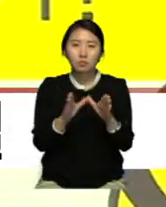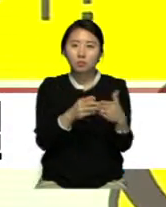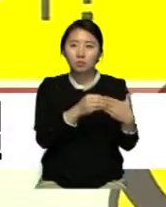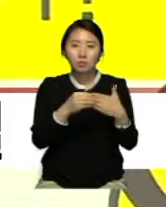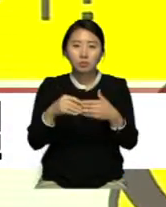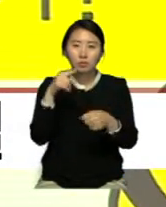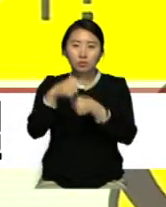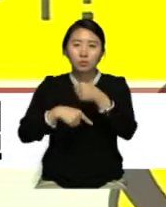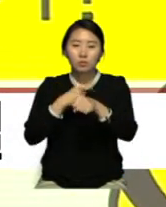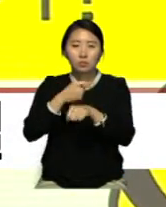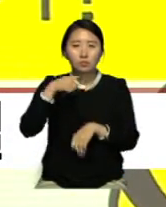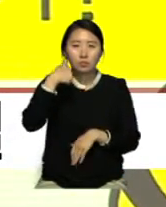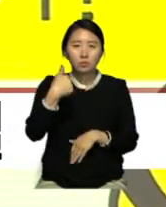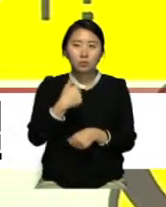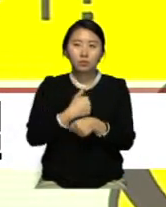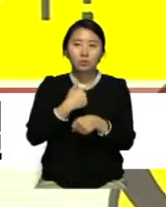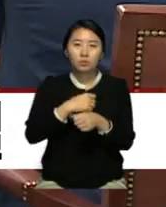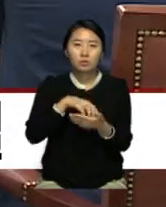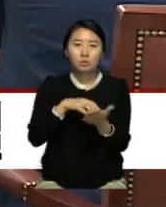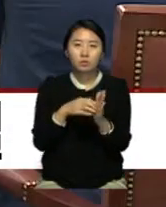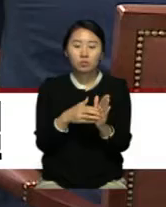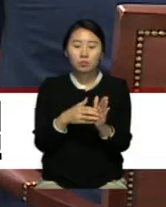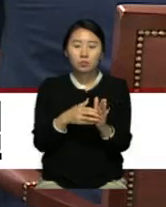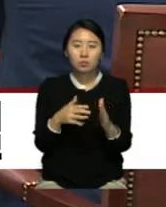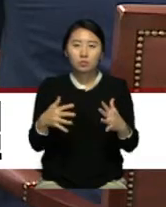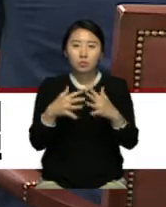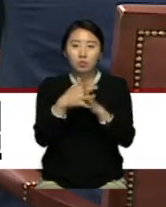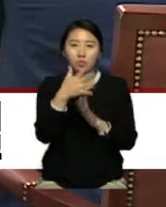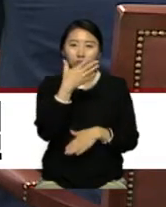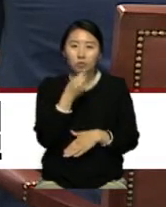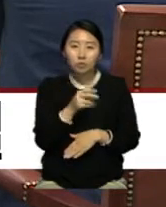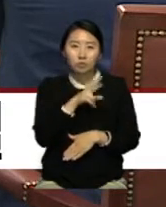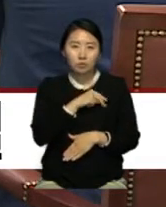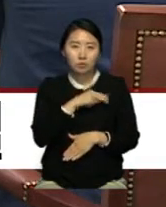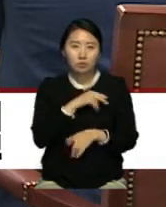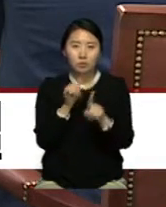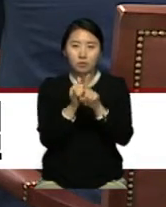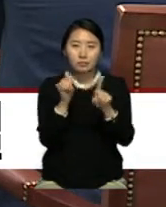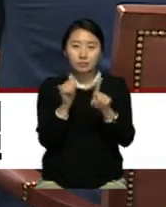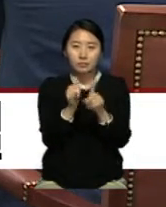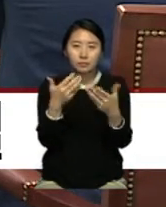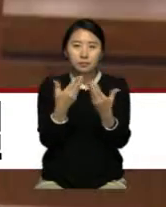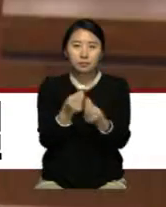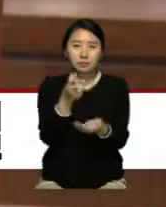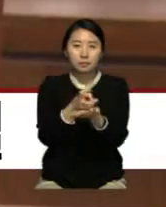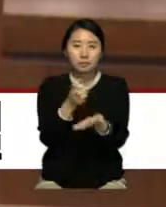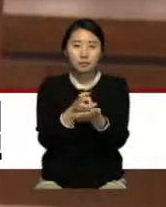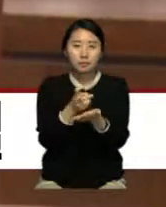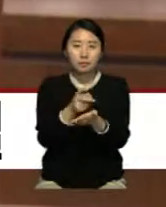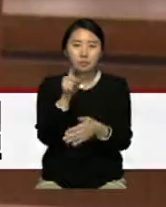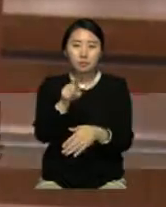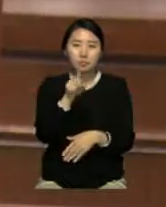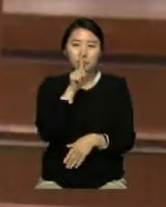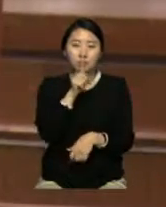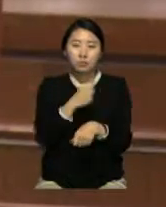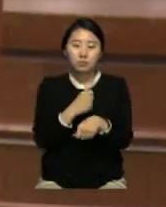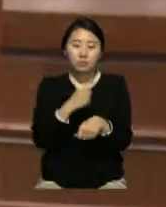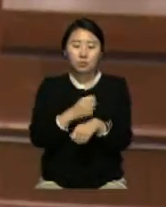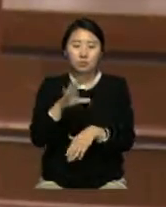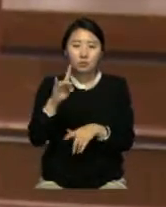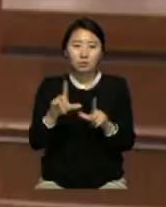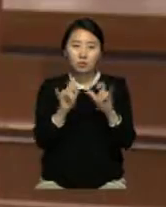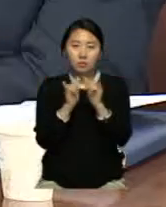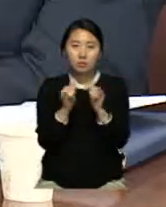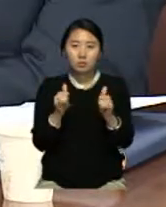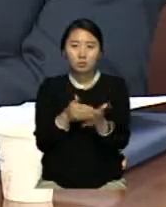지 1년 5개월여 만입니다. 이날 건설복지위원회 의원들은 한 명 한 명 조례의 문제점을 지적했습니다. 먼저 주민